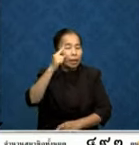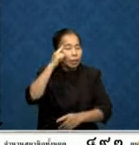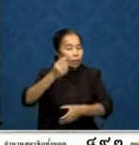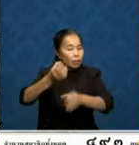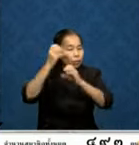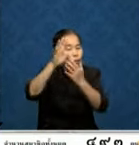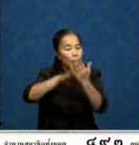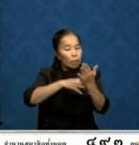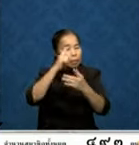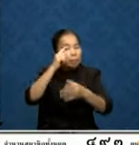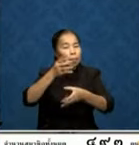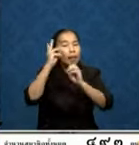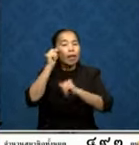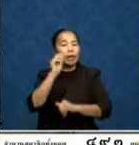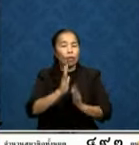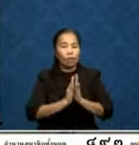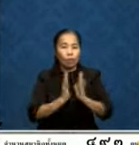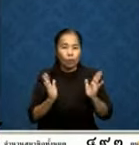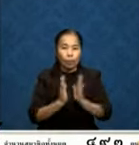ครับขอบคุณมากครับ